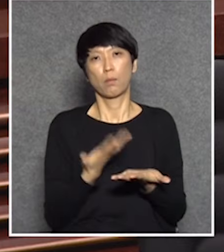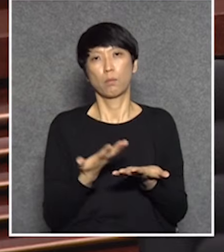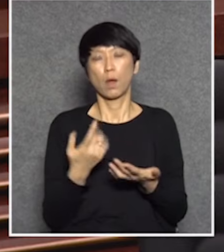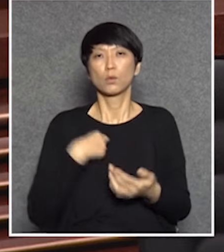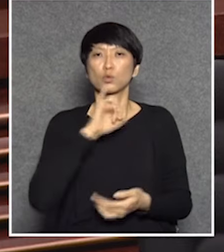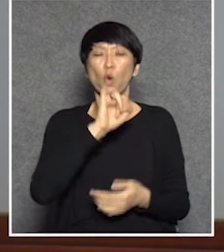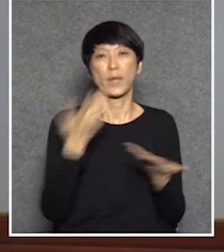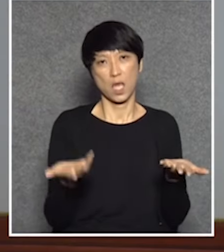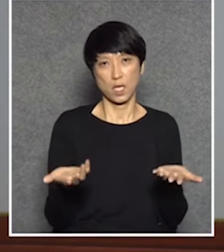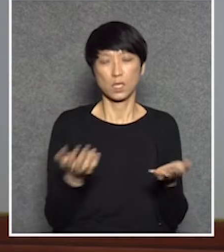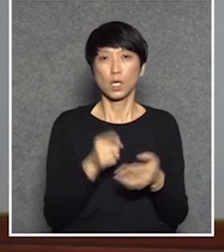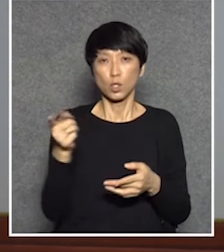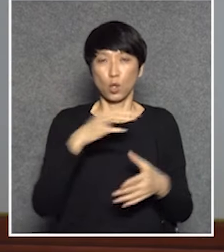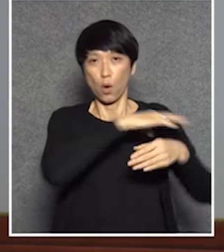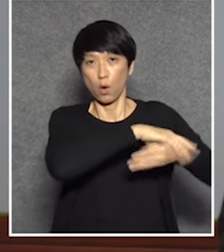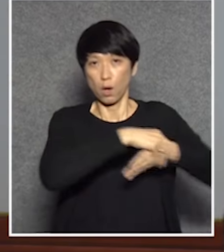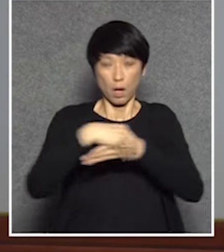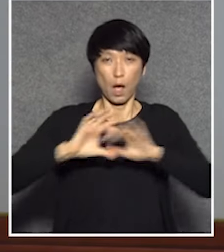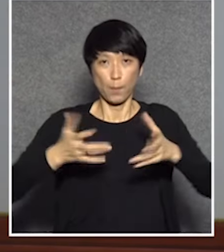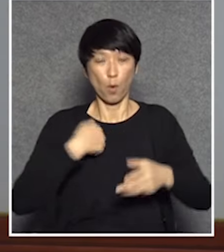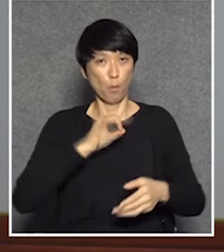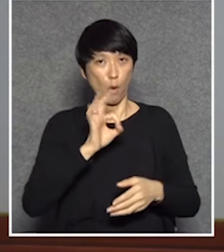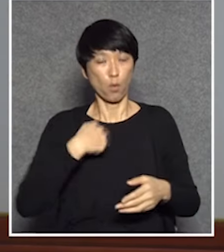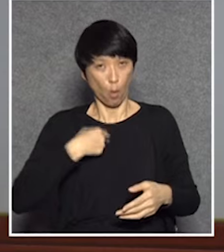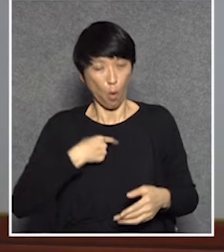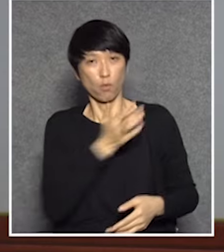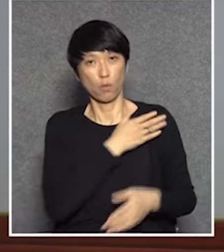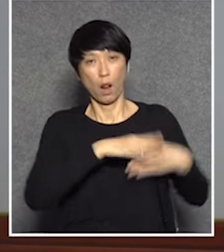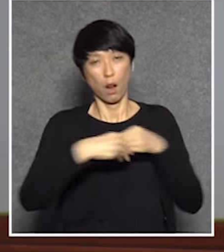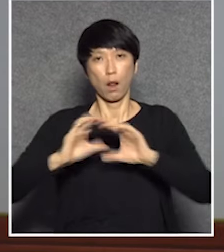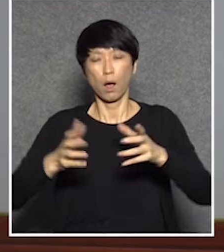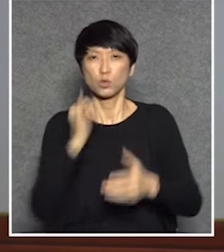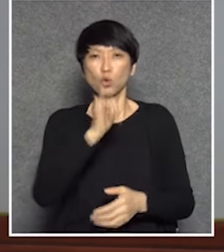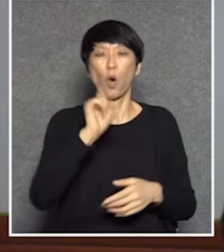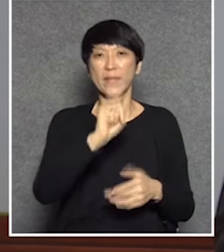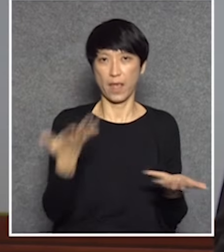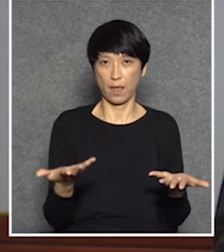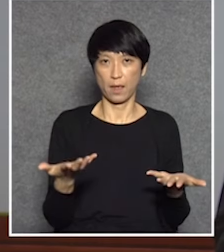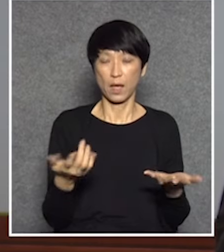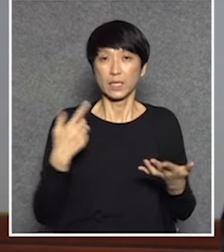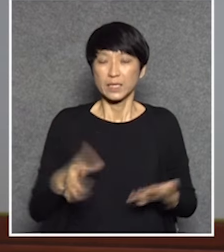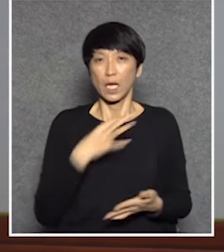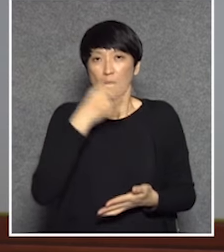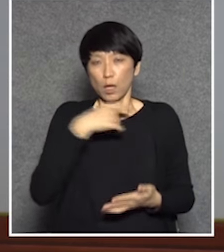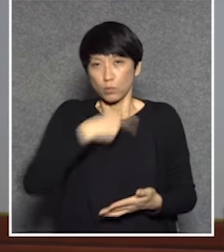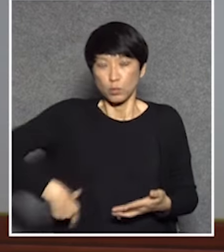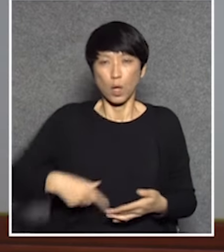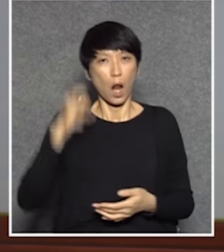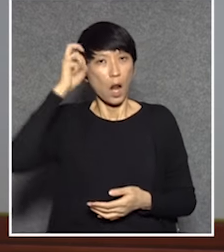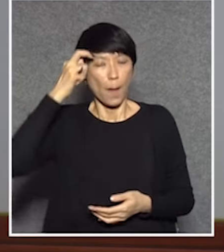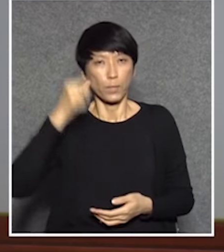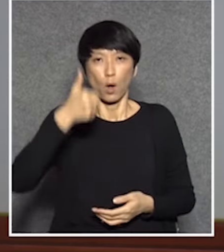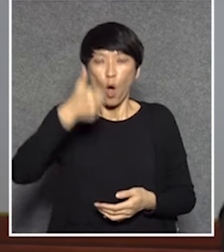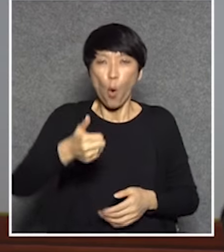哥？他不去拉布我去拉布我有什麼錯啊，哥？現在就是因為譚耀宗議員想不到一個好的